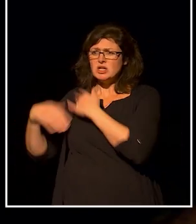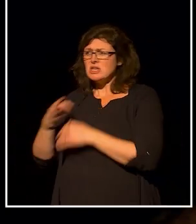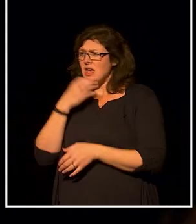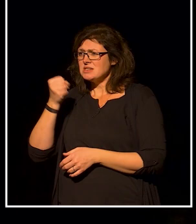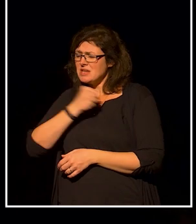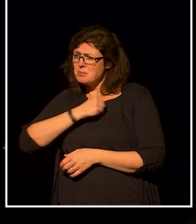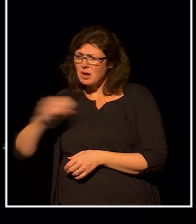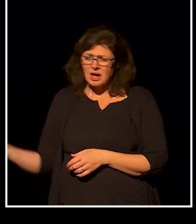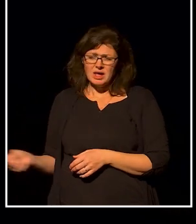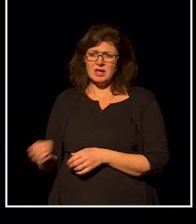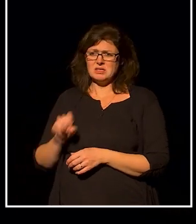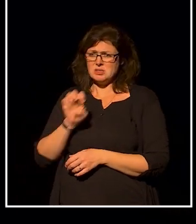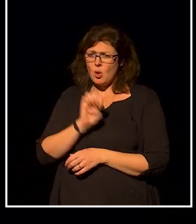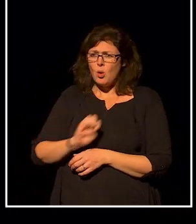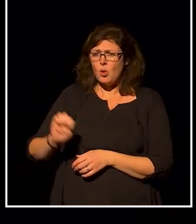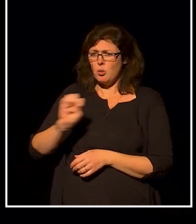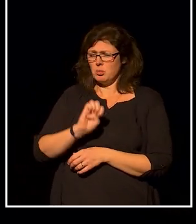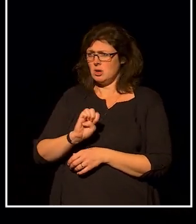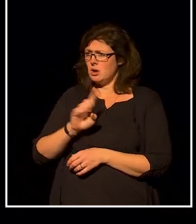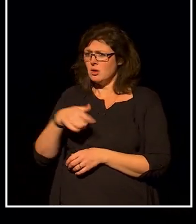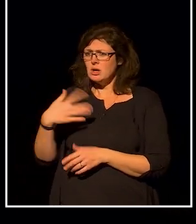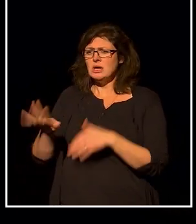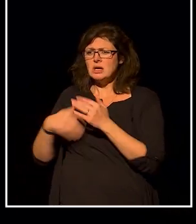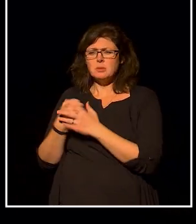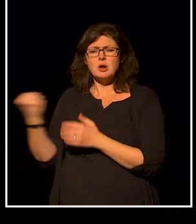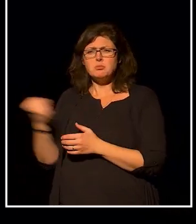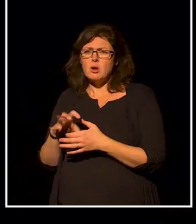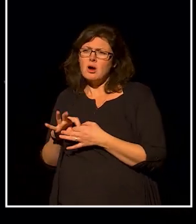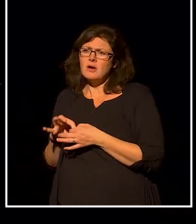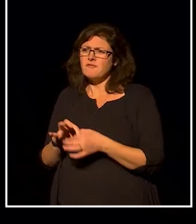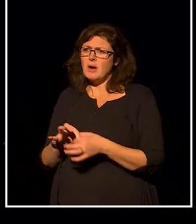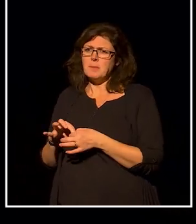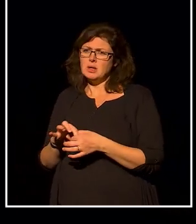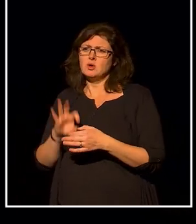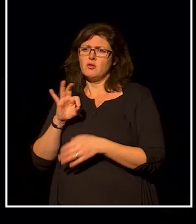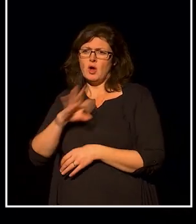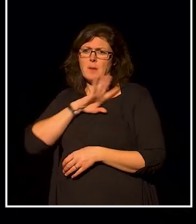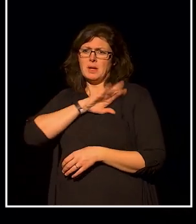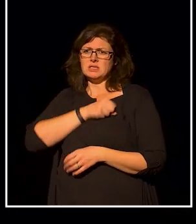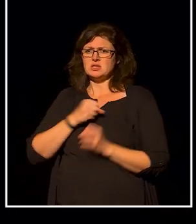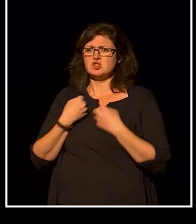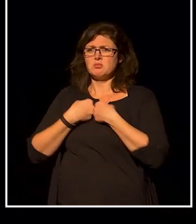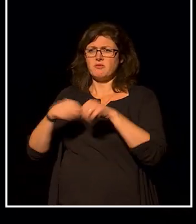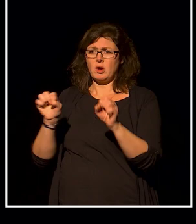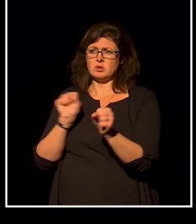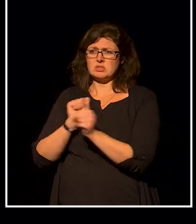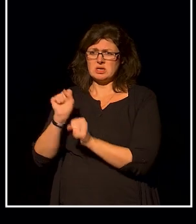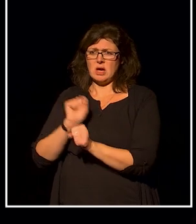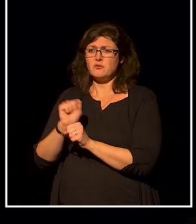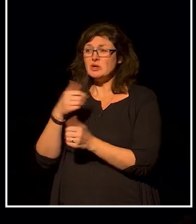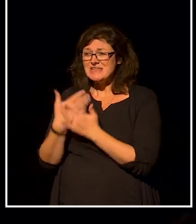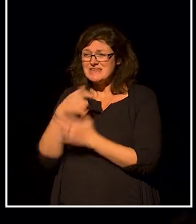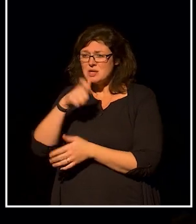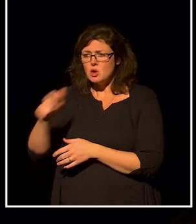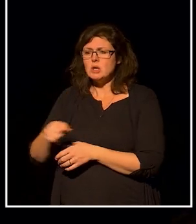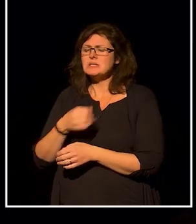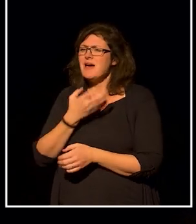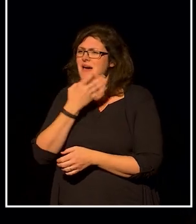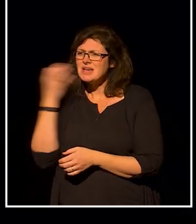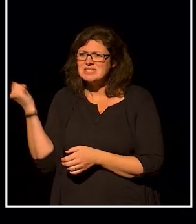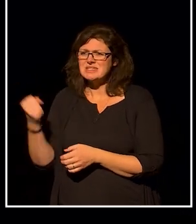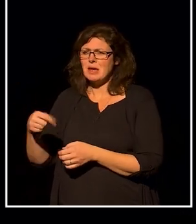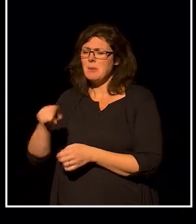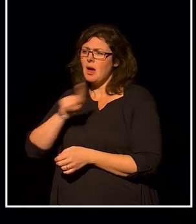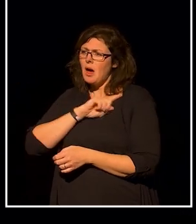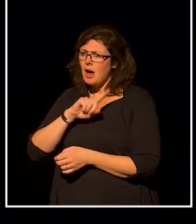auch in Europa eine starke Verbindung zu diesem palästinensischen Befreiungskampf. Und das sind Leute, die projizieren ja ganz stark auch ihre eigenen Befreiungen